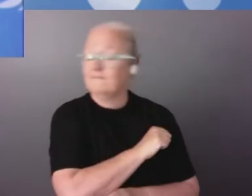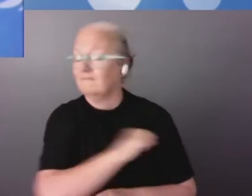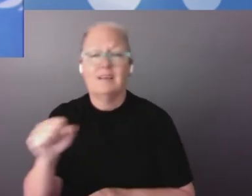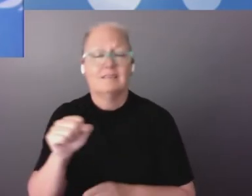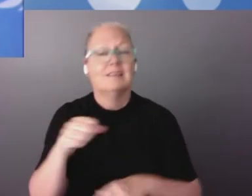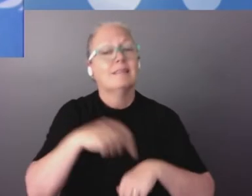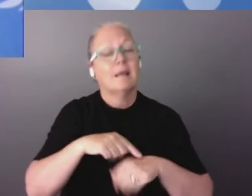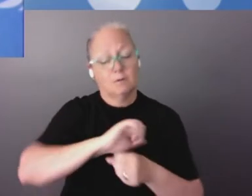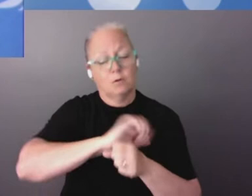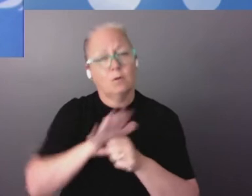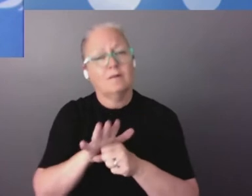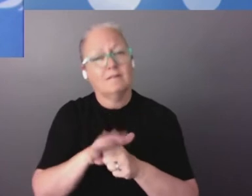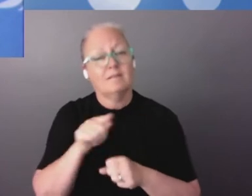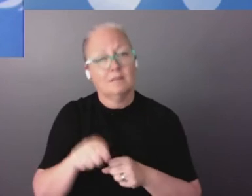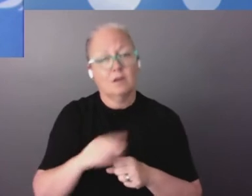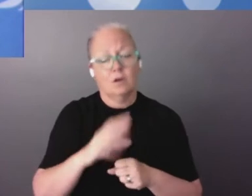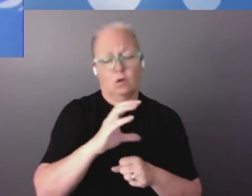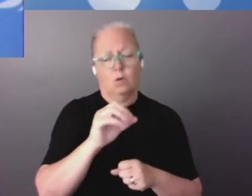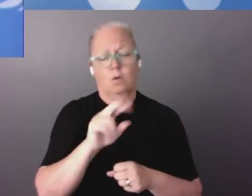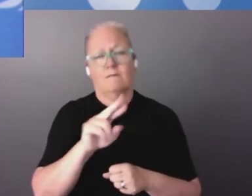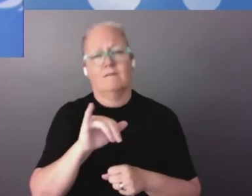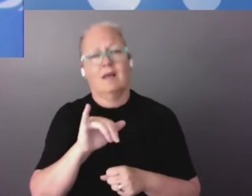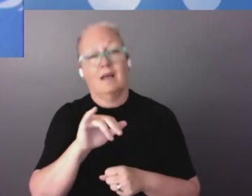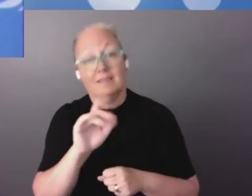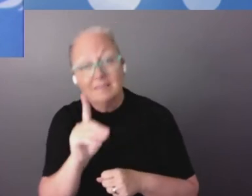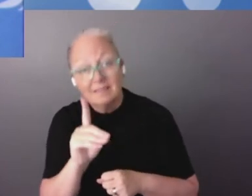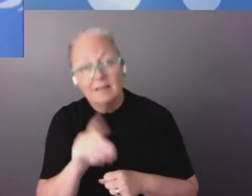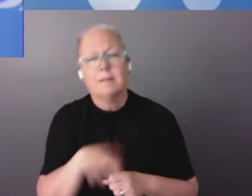الحث على العمل المشترك،